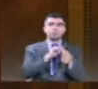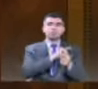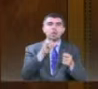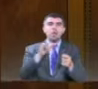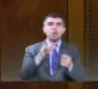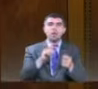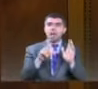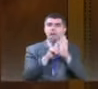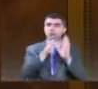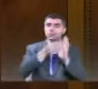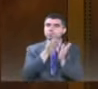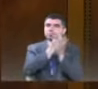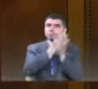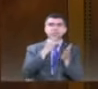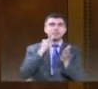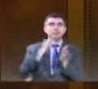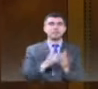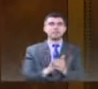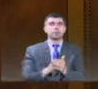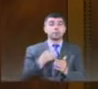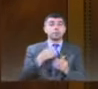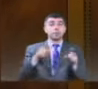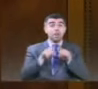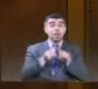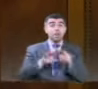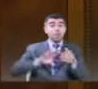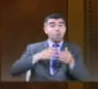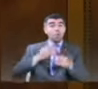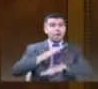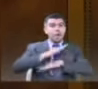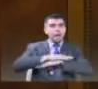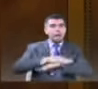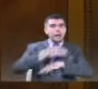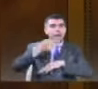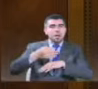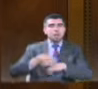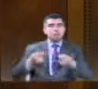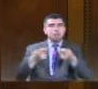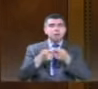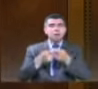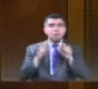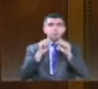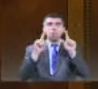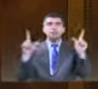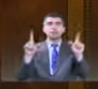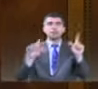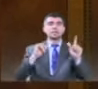وهذا هو السر سيد رئيس الحكومة، سر قوتنا وسر تميزنا وسر نموذجنا.